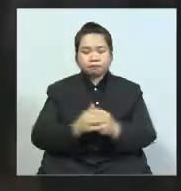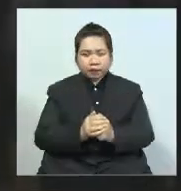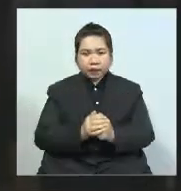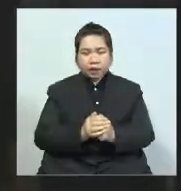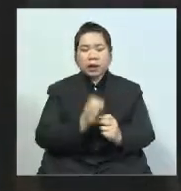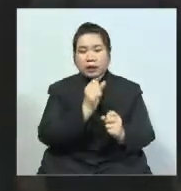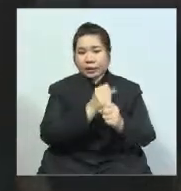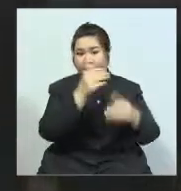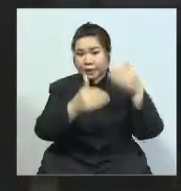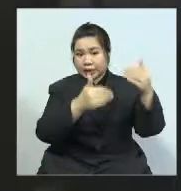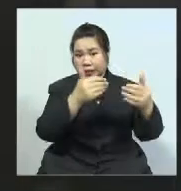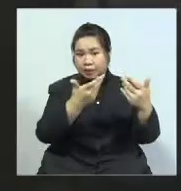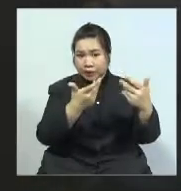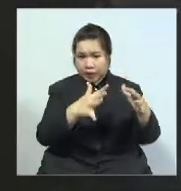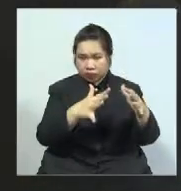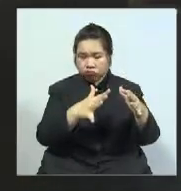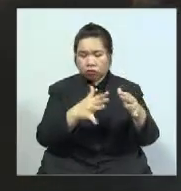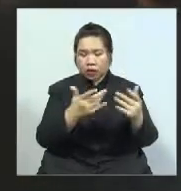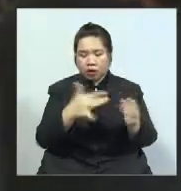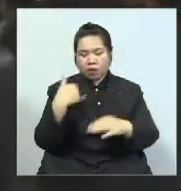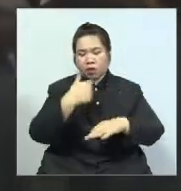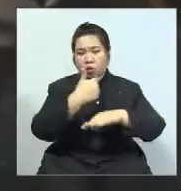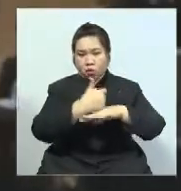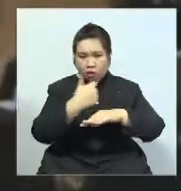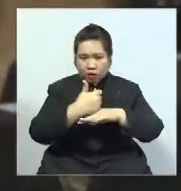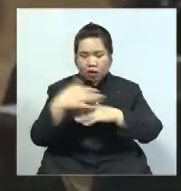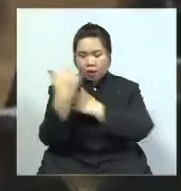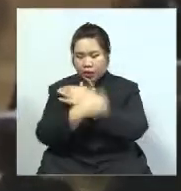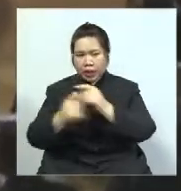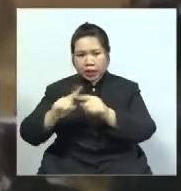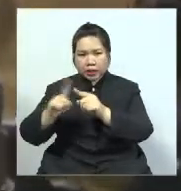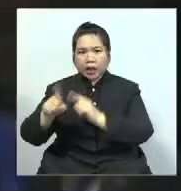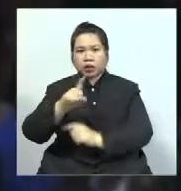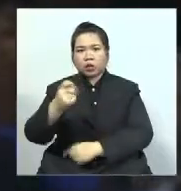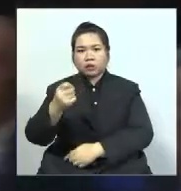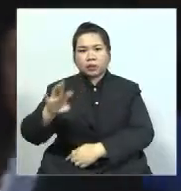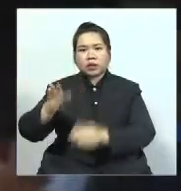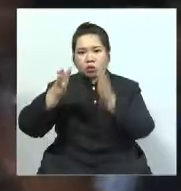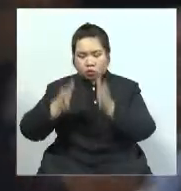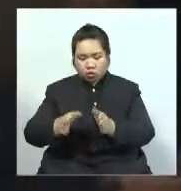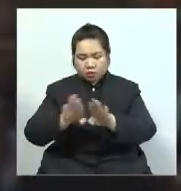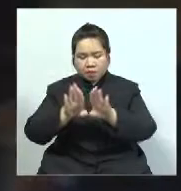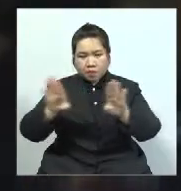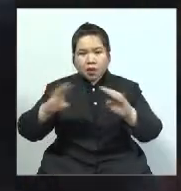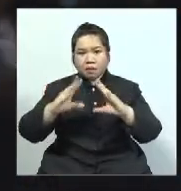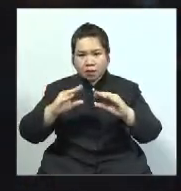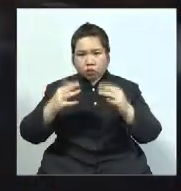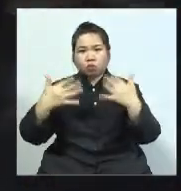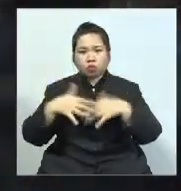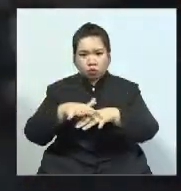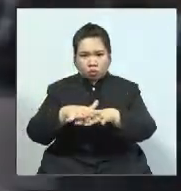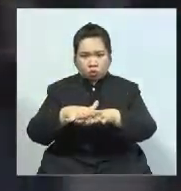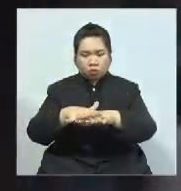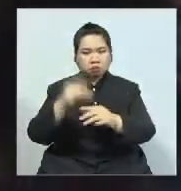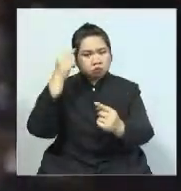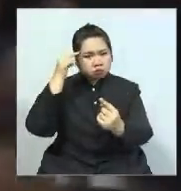จสิ้นโดยมีผู้นำประเทศผู้นำรัฐบาล114คนเข้าร่วมพิธีเปิดการประชุมมีจุดประสงค์เ